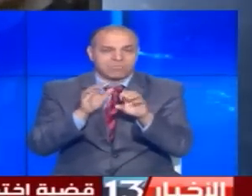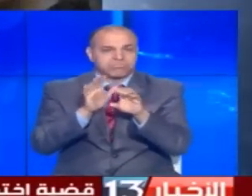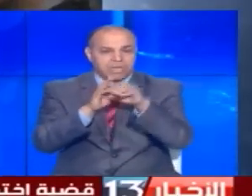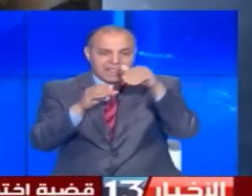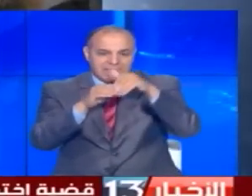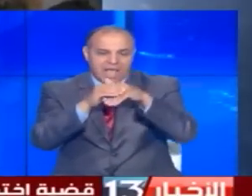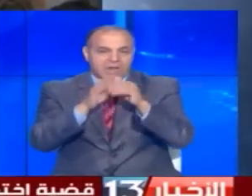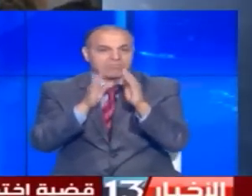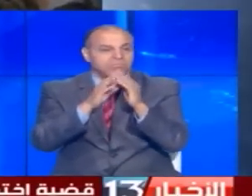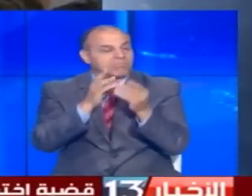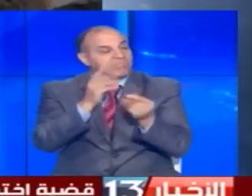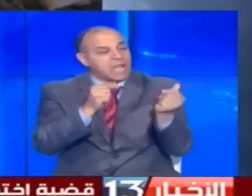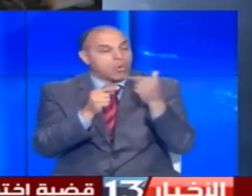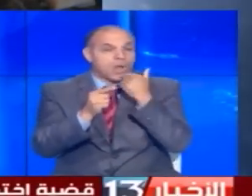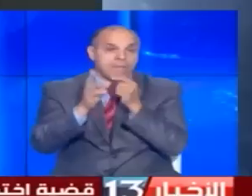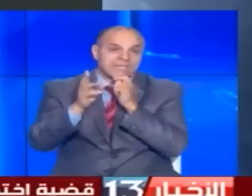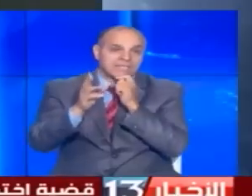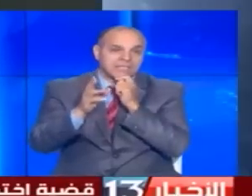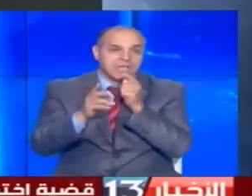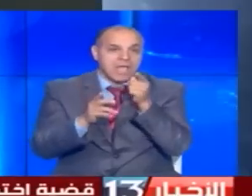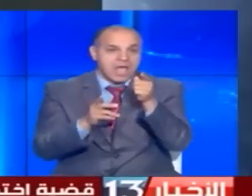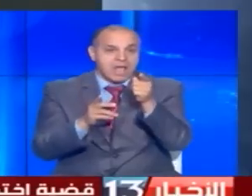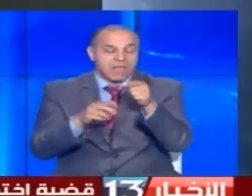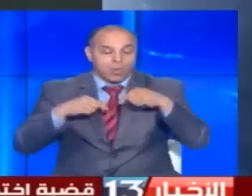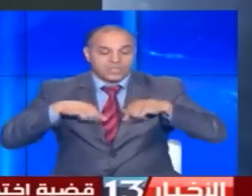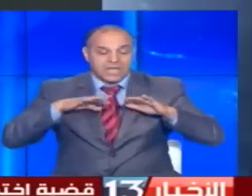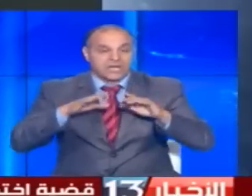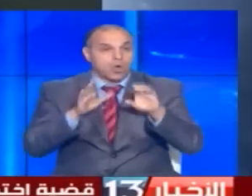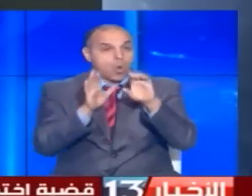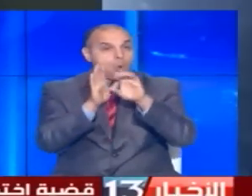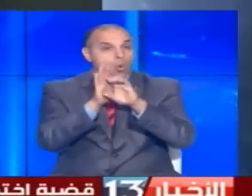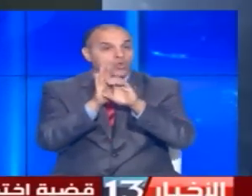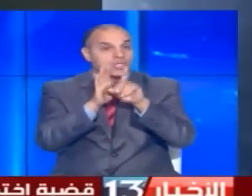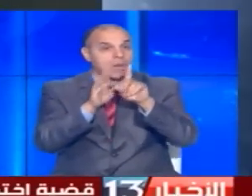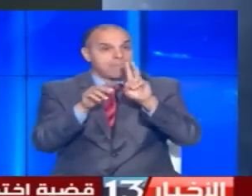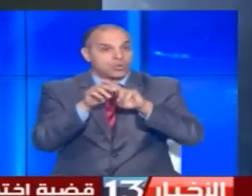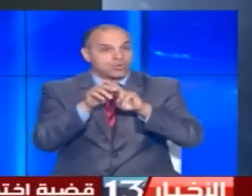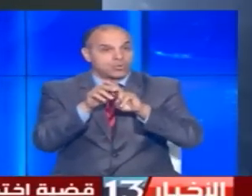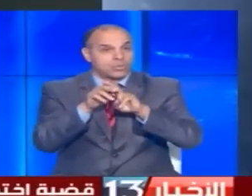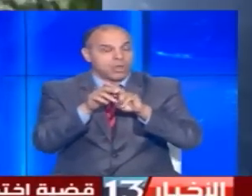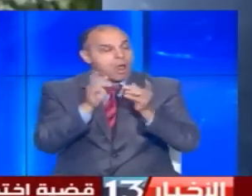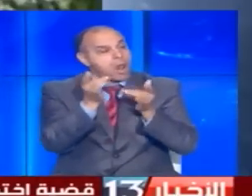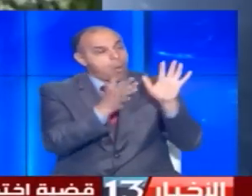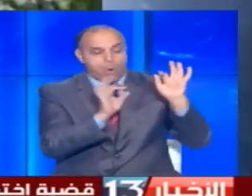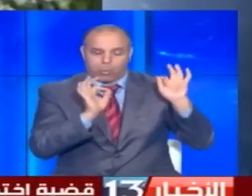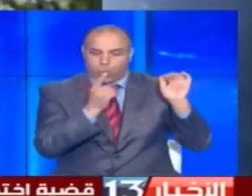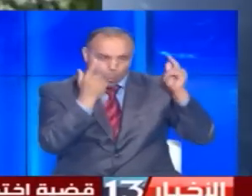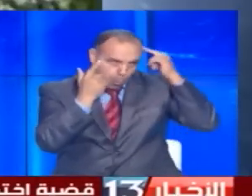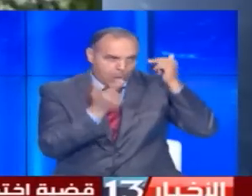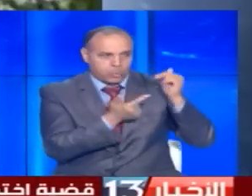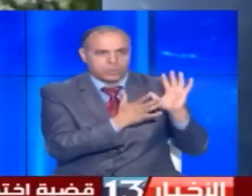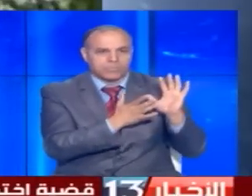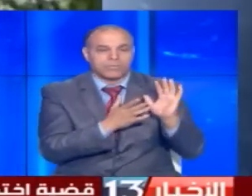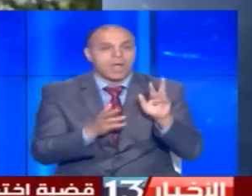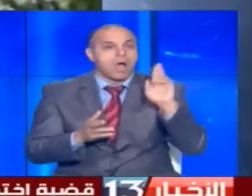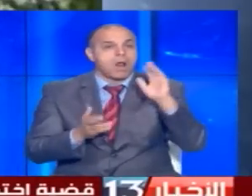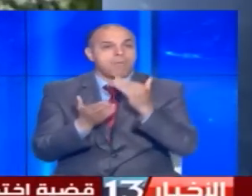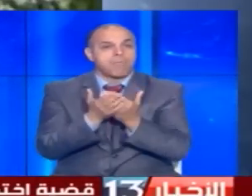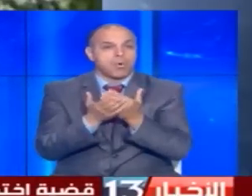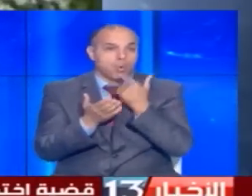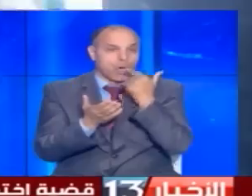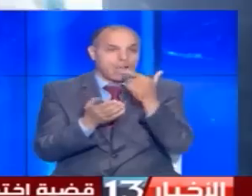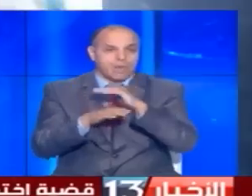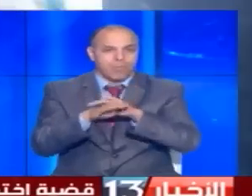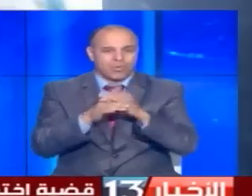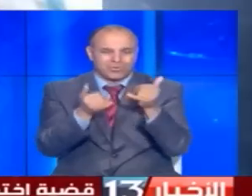داخل المبنى. كما أكد شاوشوغلو أن القنصل السعودي لم يرحل. وفي آخر التقارير الإعلامية بشأن